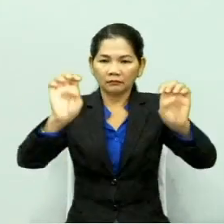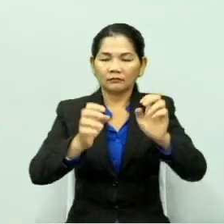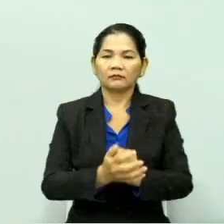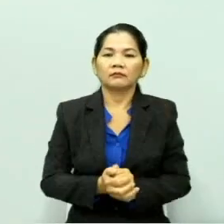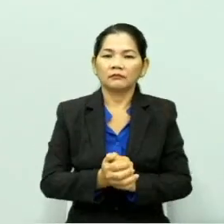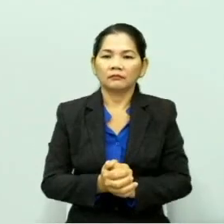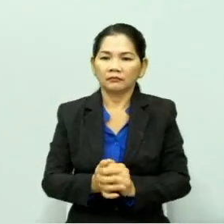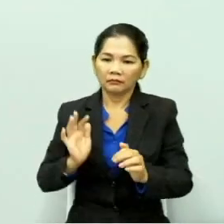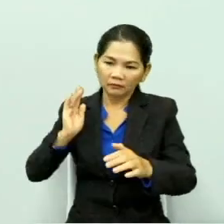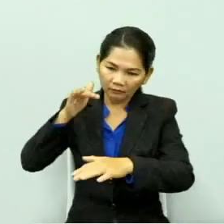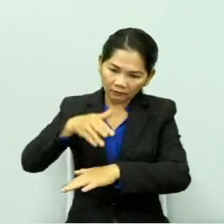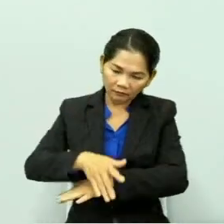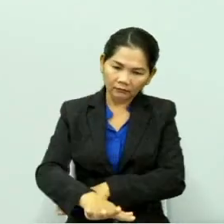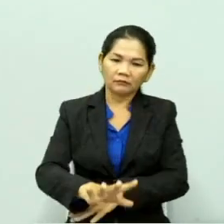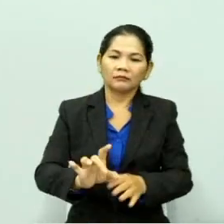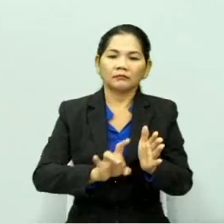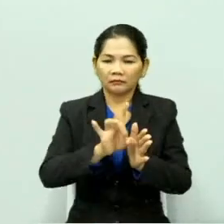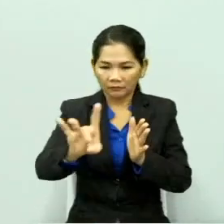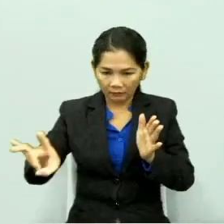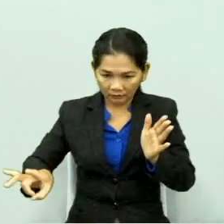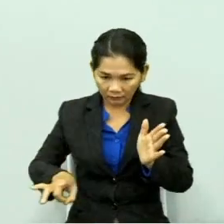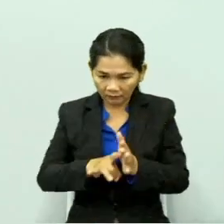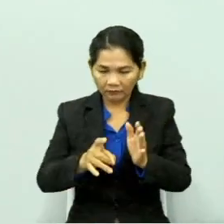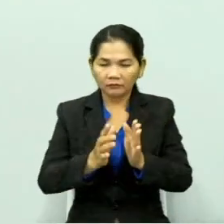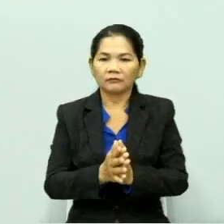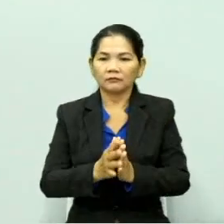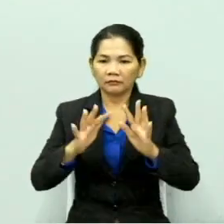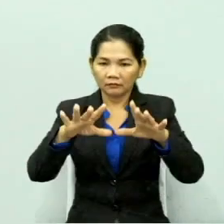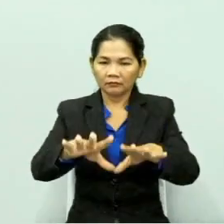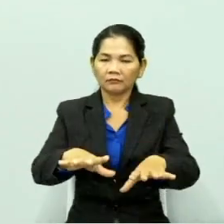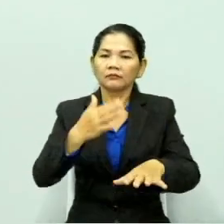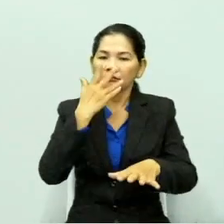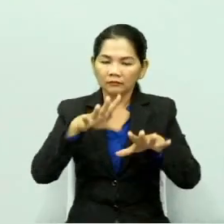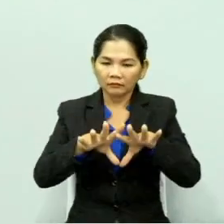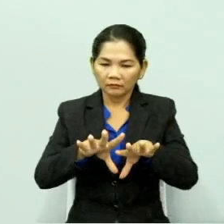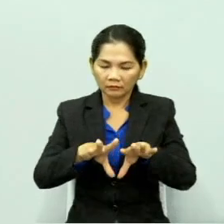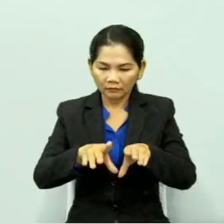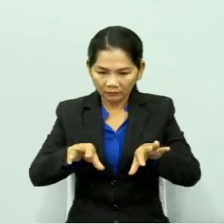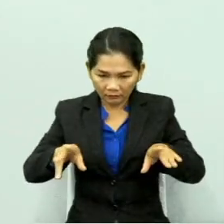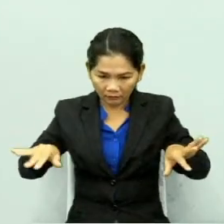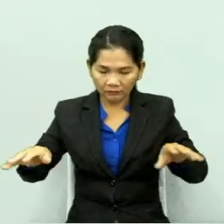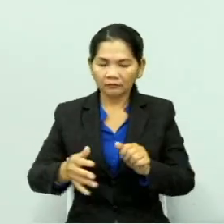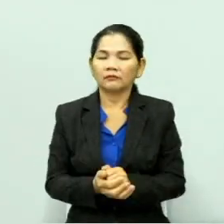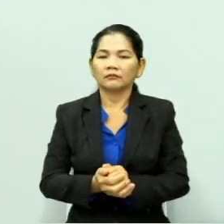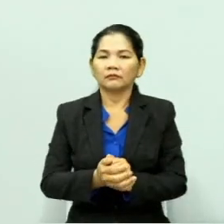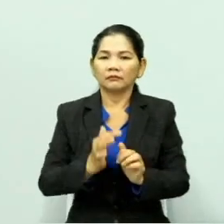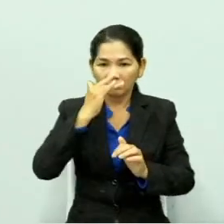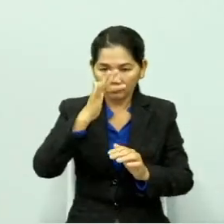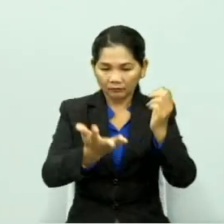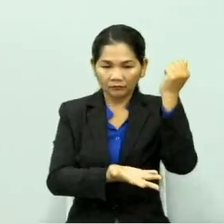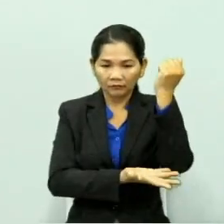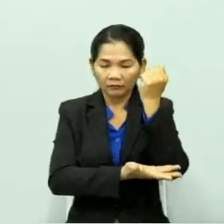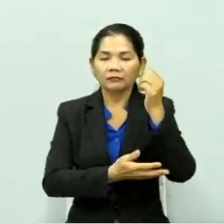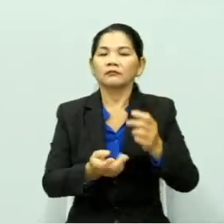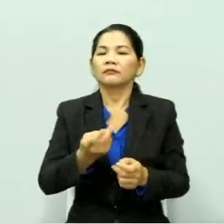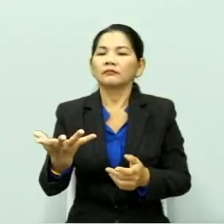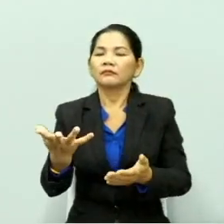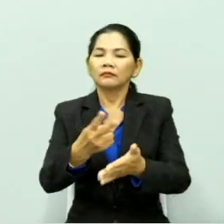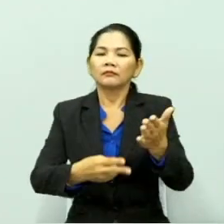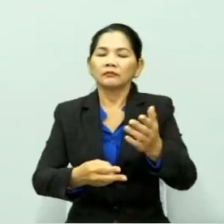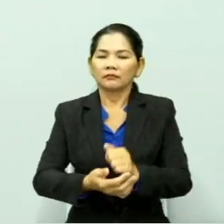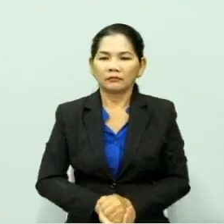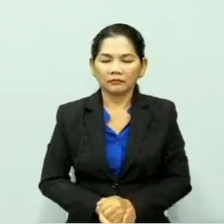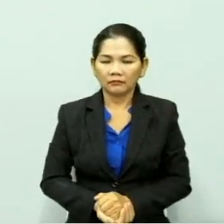đôi chỉ tru miên đôi chỉ băng chà miên đôi chỉ chân này sầm mót chà sầm mót chơi chà đam chẳng nó có ta dân trâu thua đôi mặt đại tế